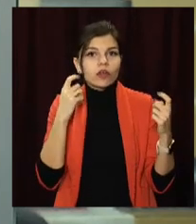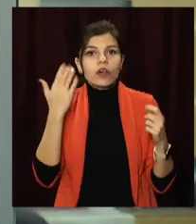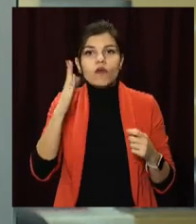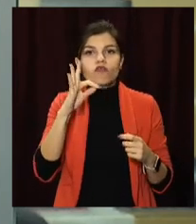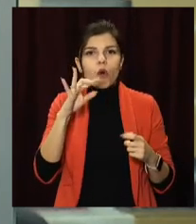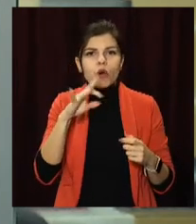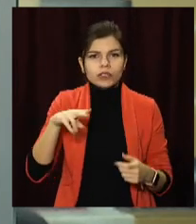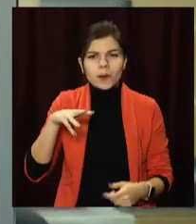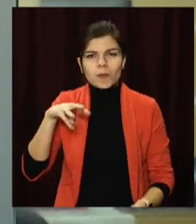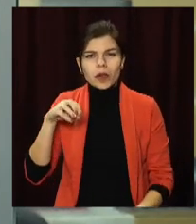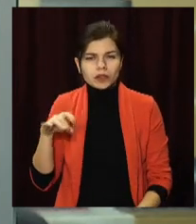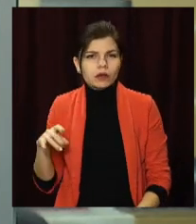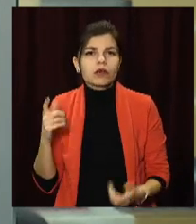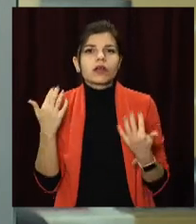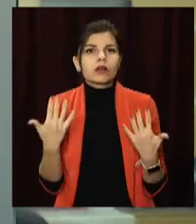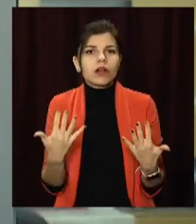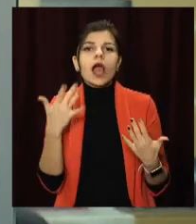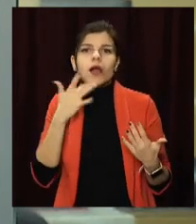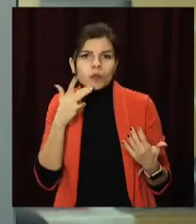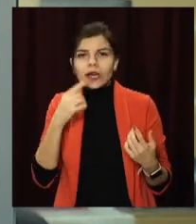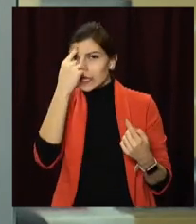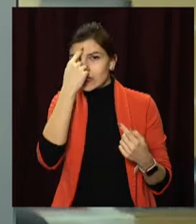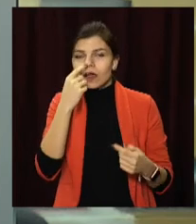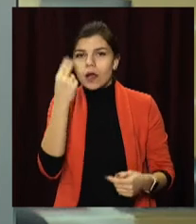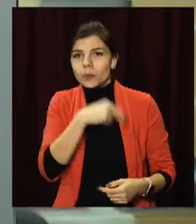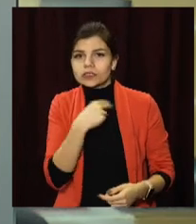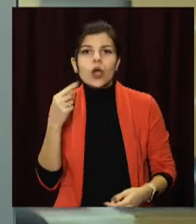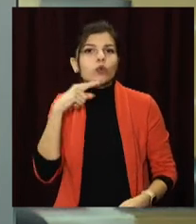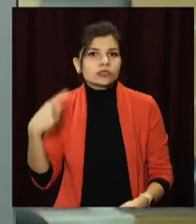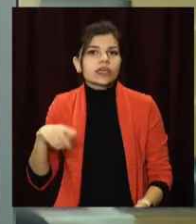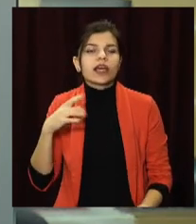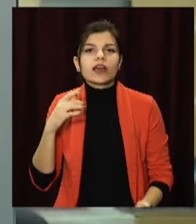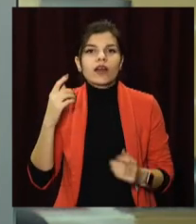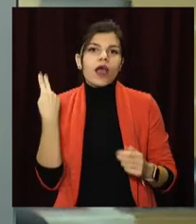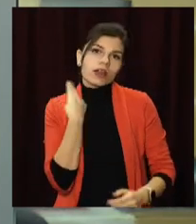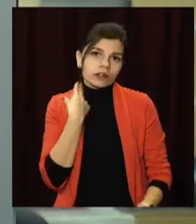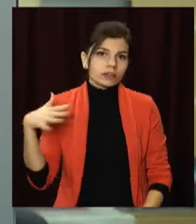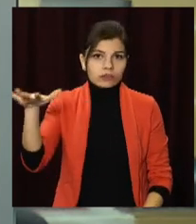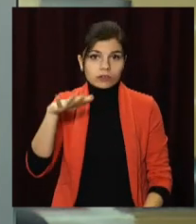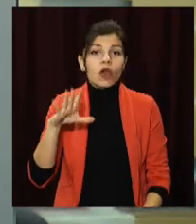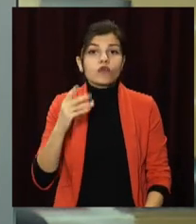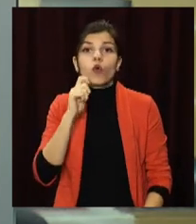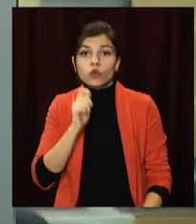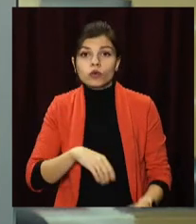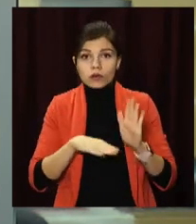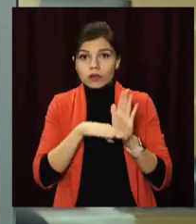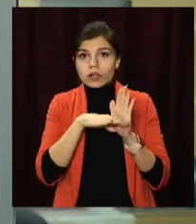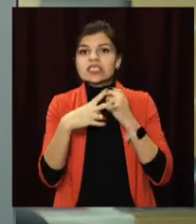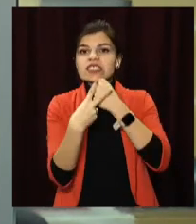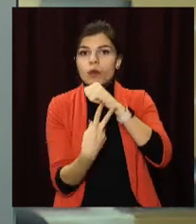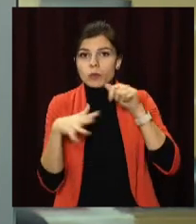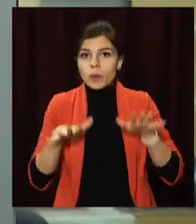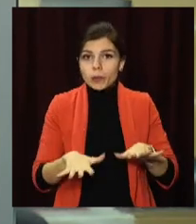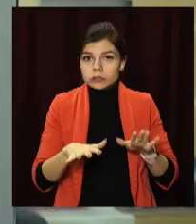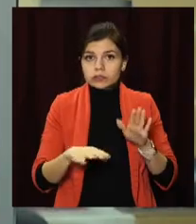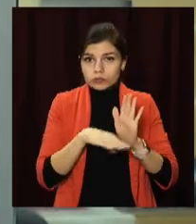Worldometer. Лідери за кількістю випадків – Америка, Індія, Бразилія, Росія і Великобританія. Україна в загальній статистиці посідає 17